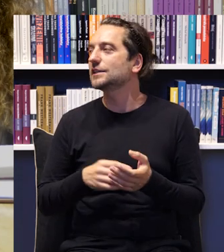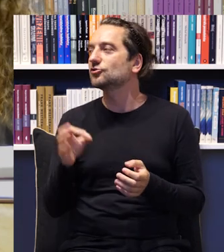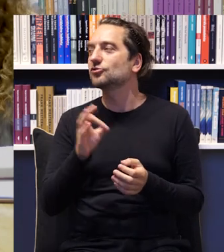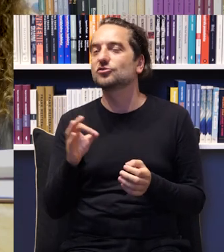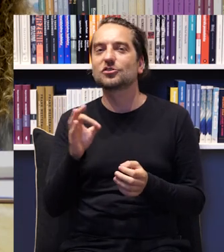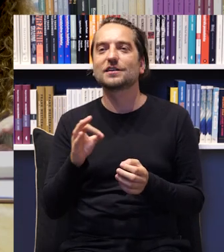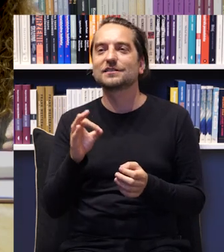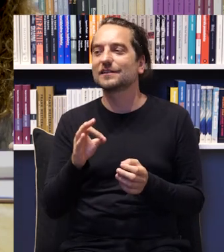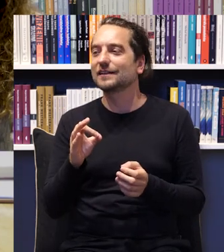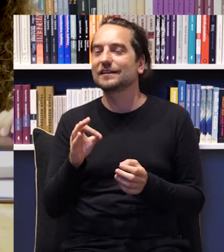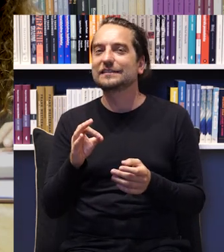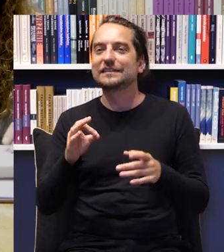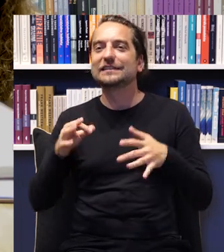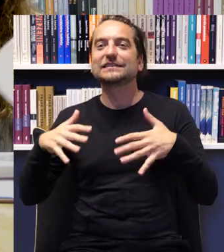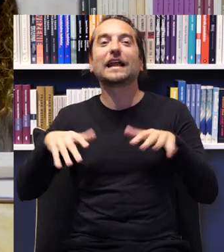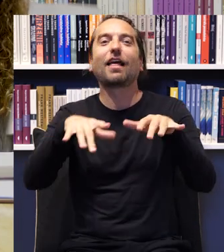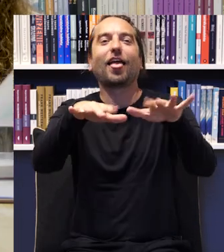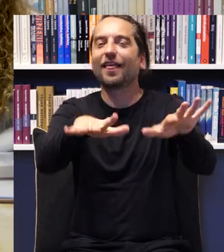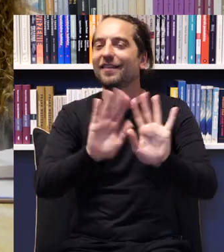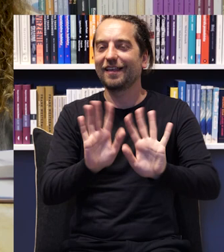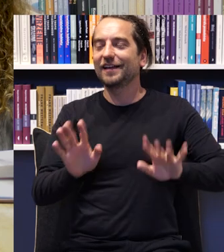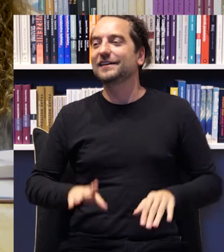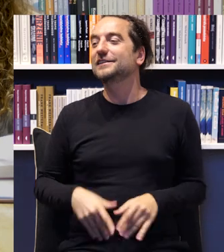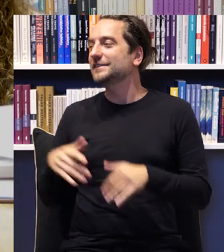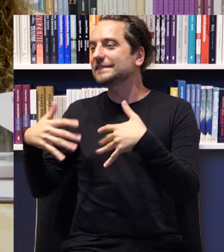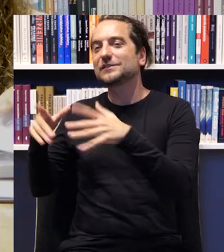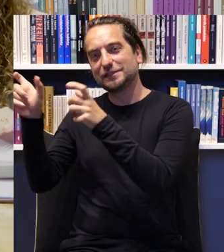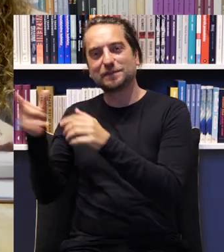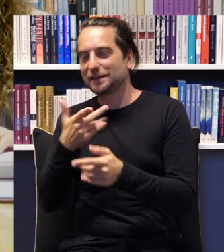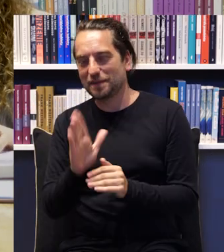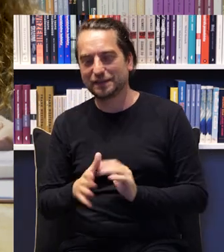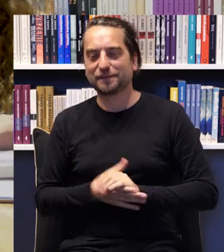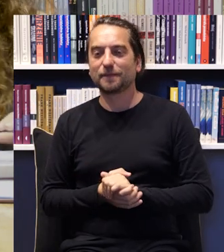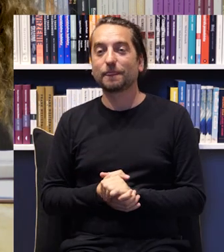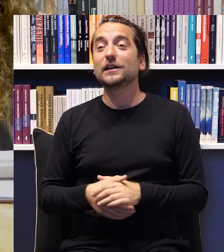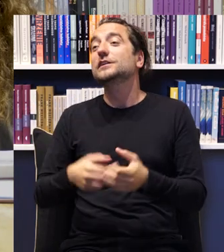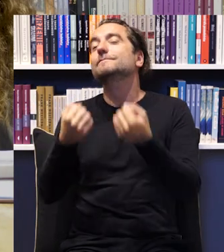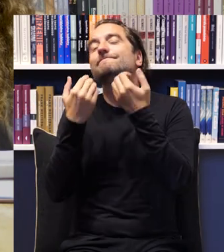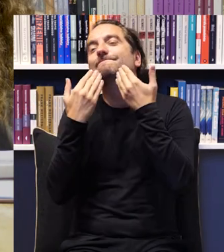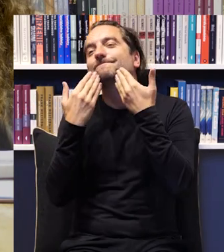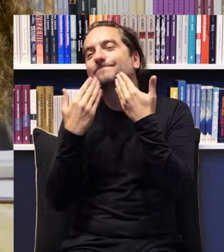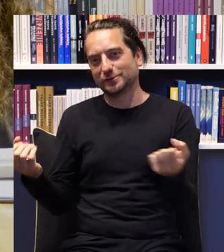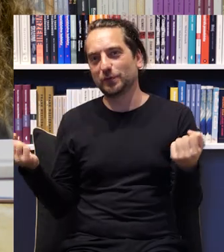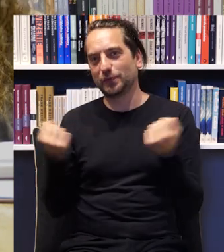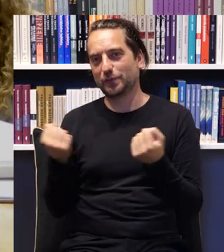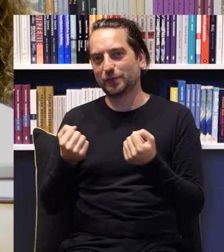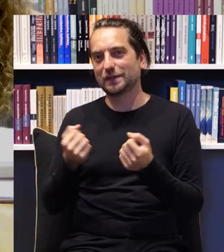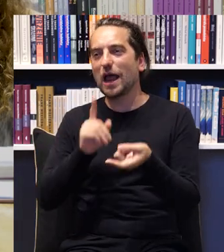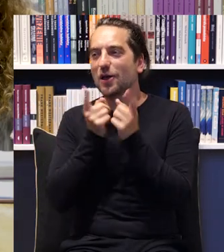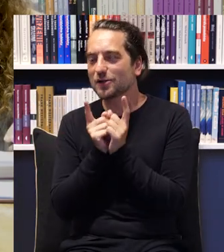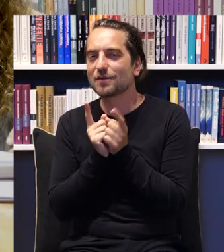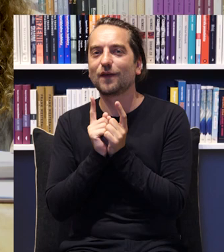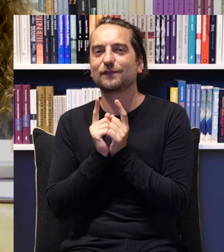nie stresuj Państwa. Dobra, to już nie będę stresować Państwa i też nie będę stresować Ciebie. Ogromnie Ci dziękuję za tę